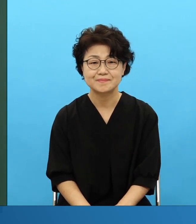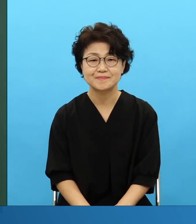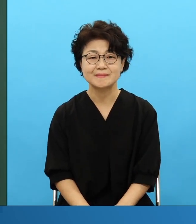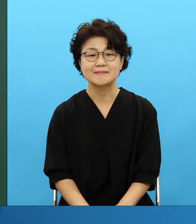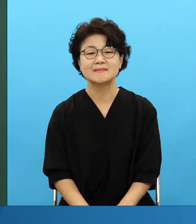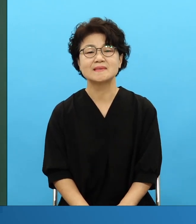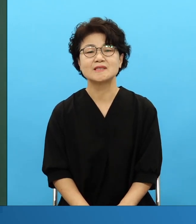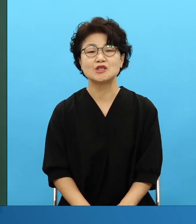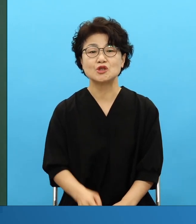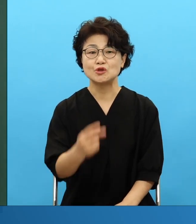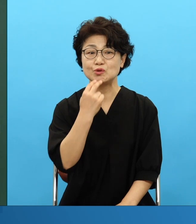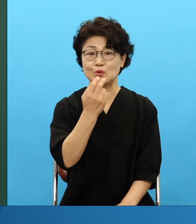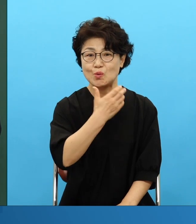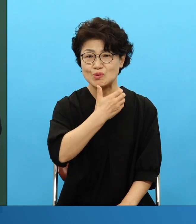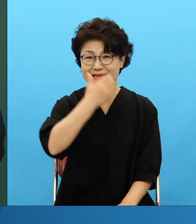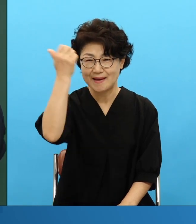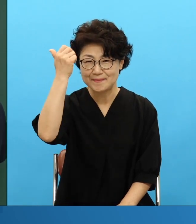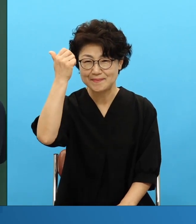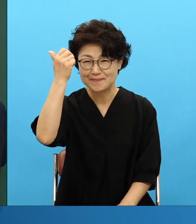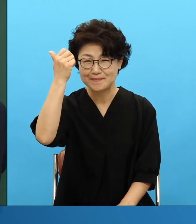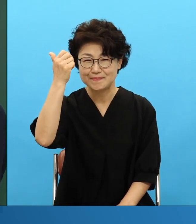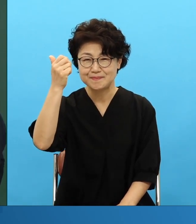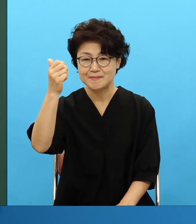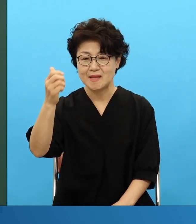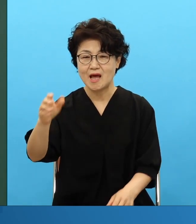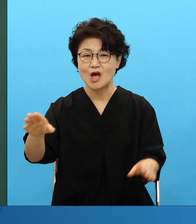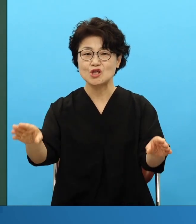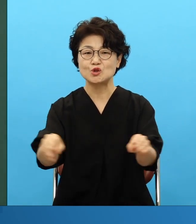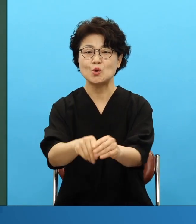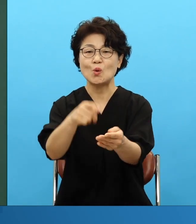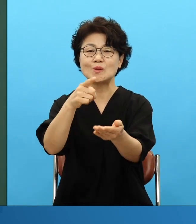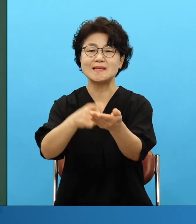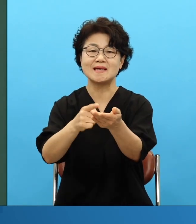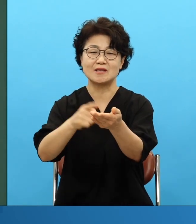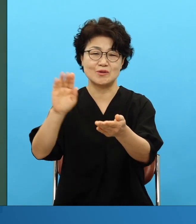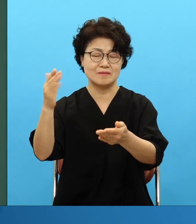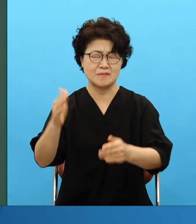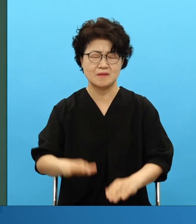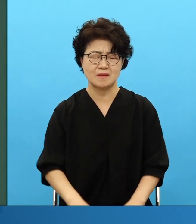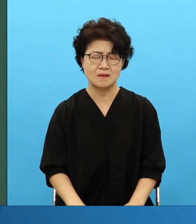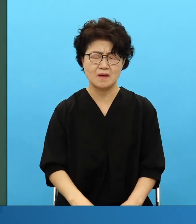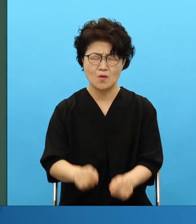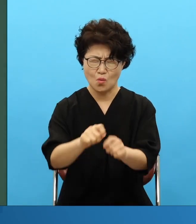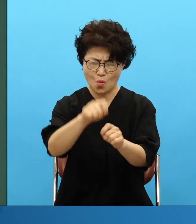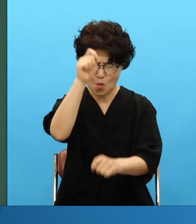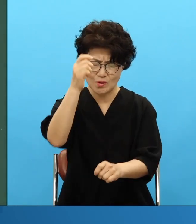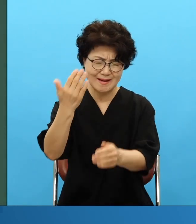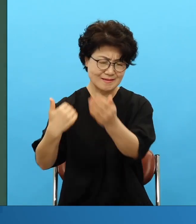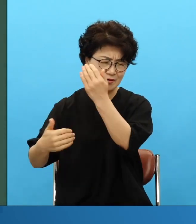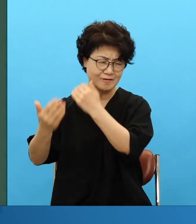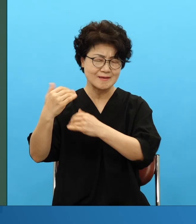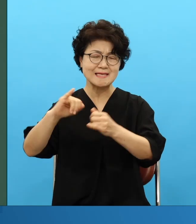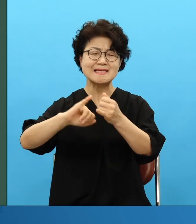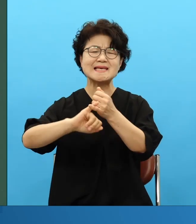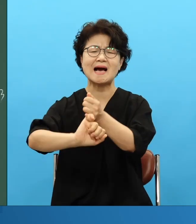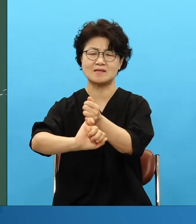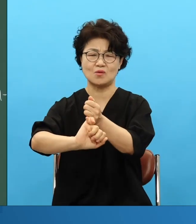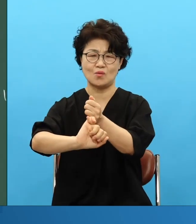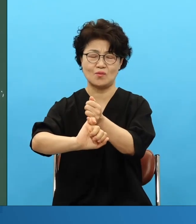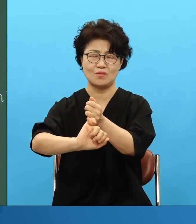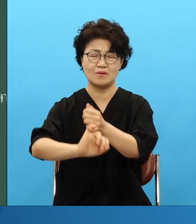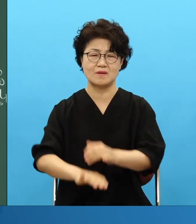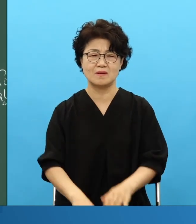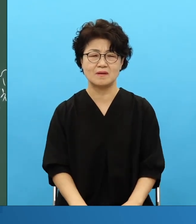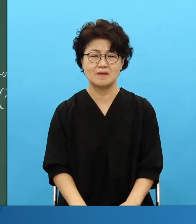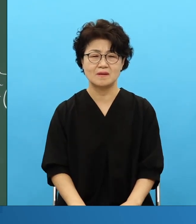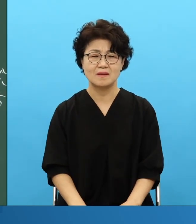게 아닙니다. And that doesn't just take place. 오래전에 약속했어요. It has been promised since long ages 네 ago. 씨로 말미암아